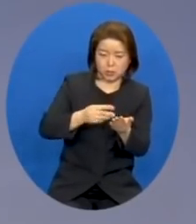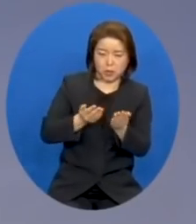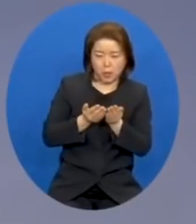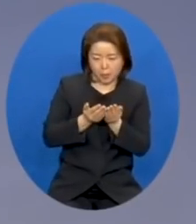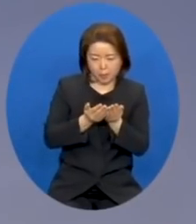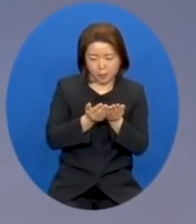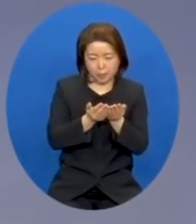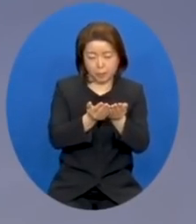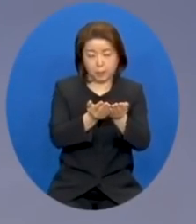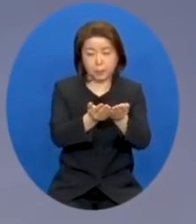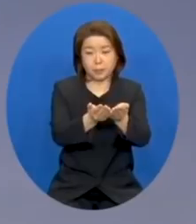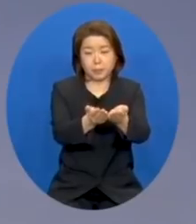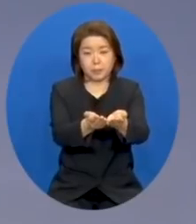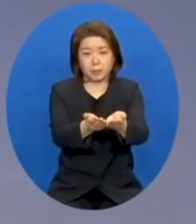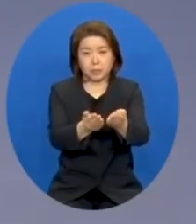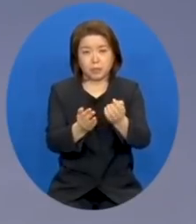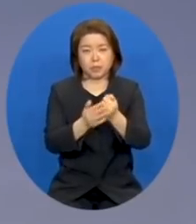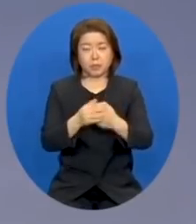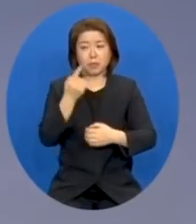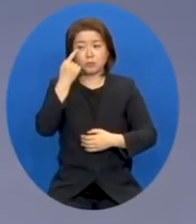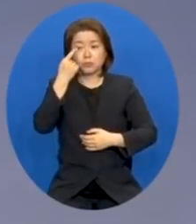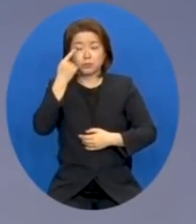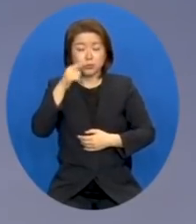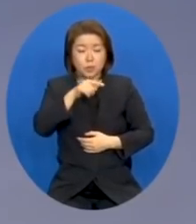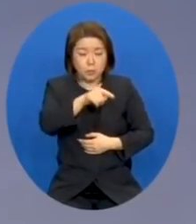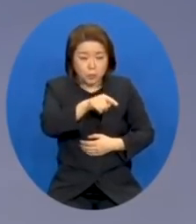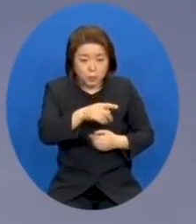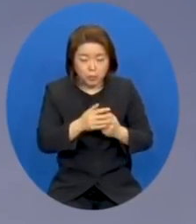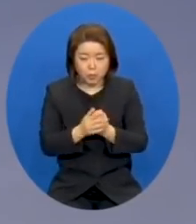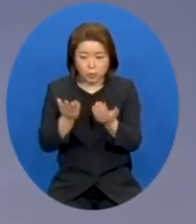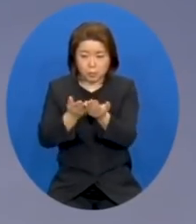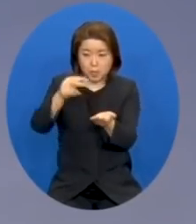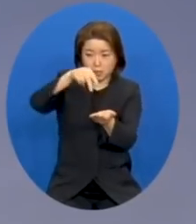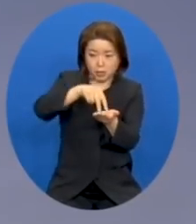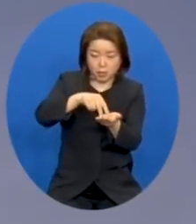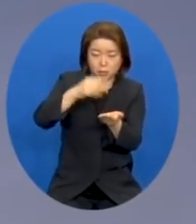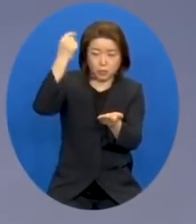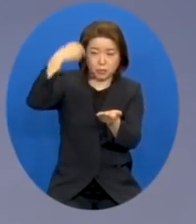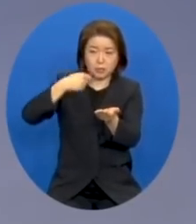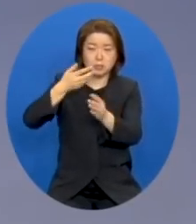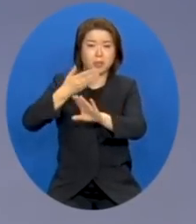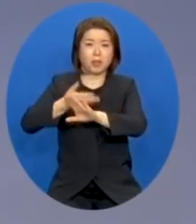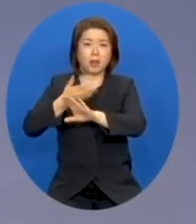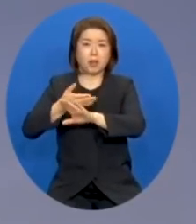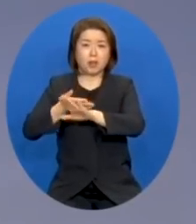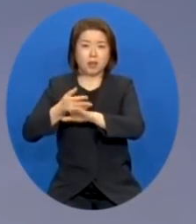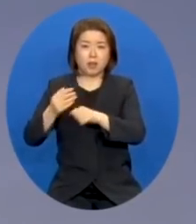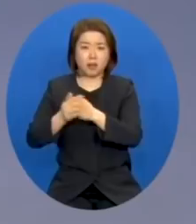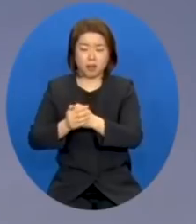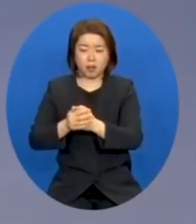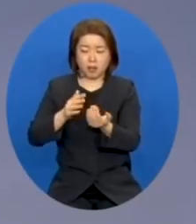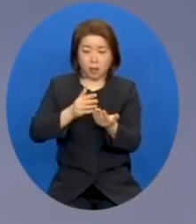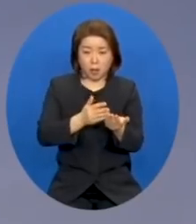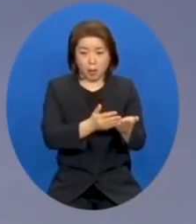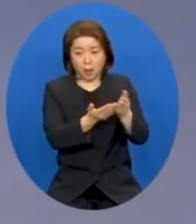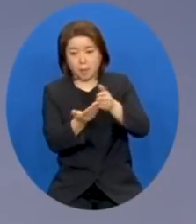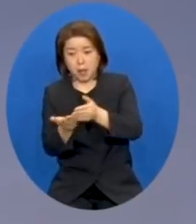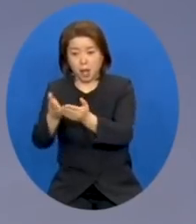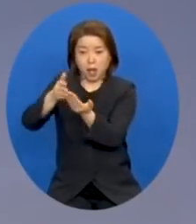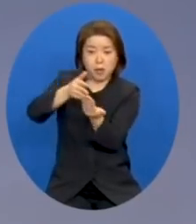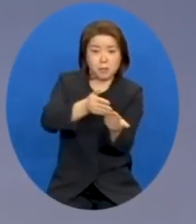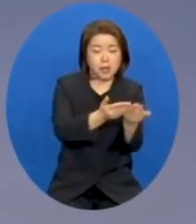들어갔습니다 그래 눈으로 보는 것과 실제로 패해서 타는 것은 전혀 느낌이 다르더라 파도가 치기 시작하는데